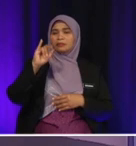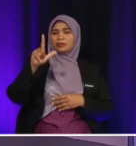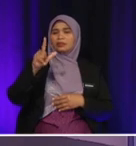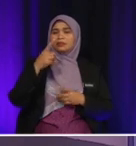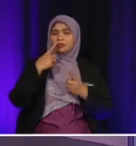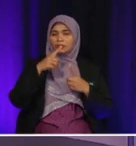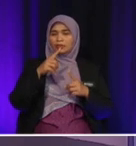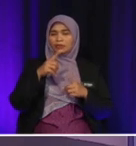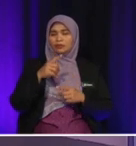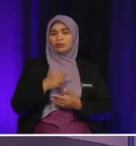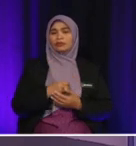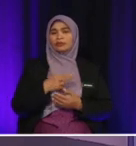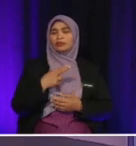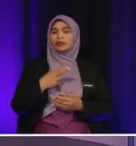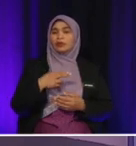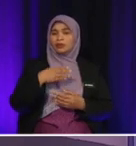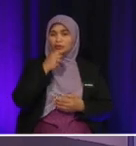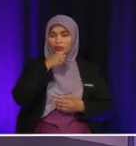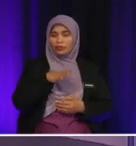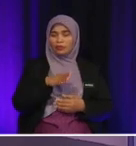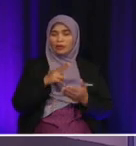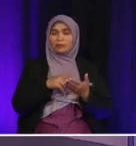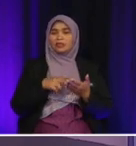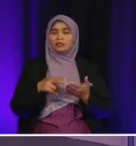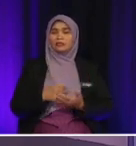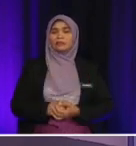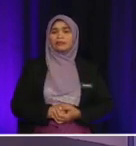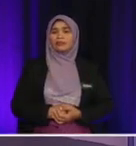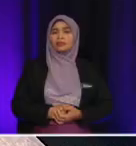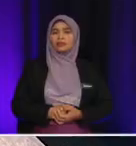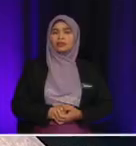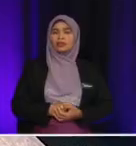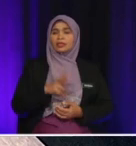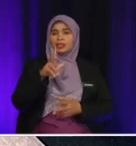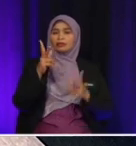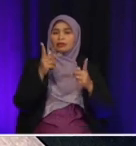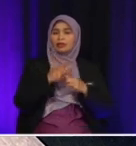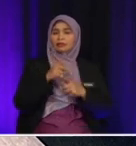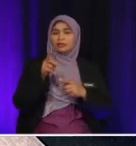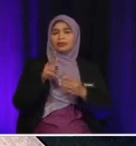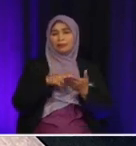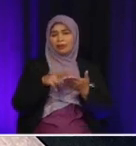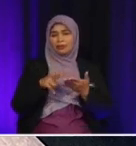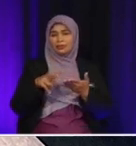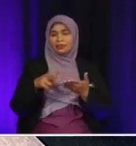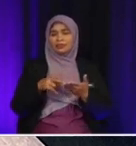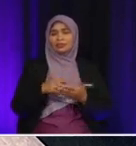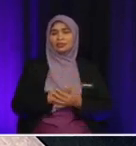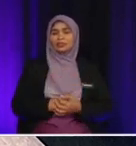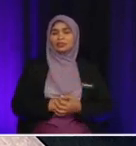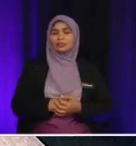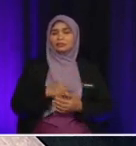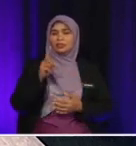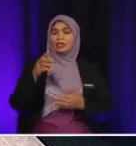Jibril kata Iqra kemudian sebut lagi Iqra berapa kali tiga kali tiga kali menunjukkan mesti ada